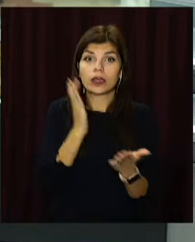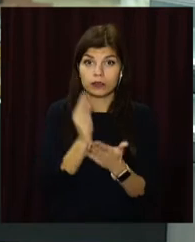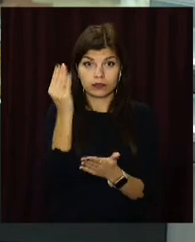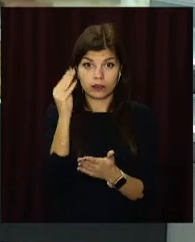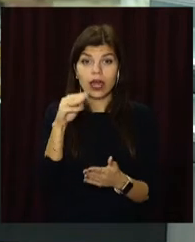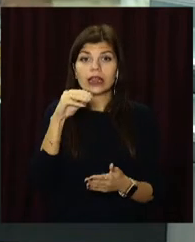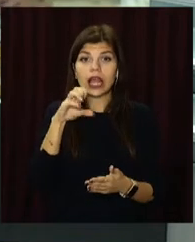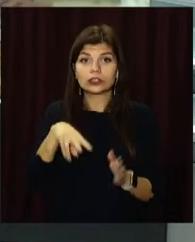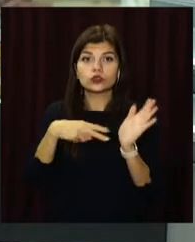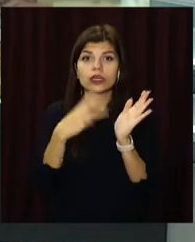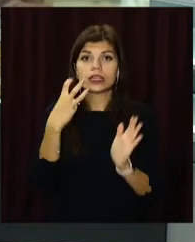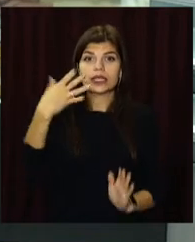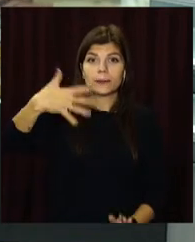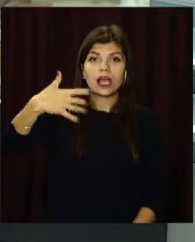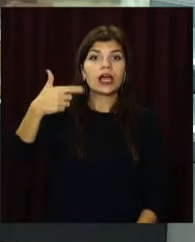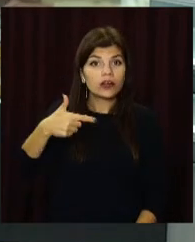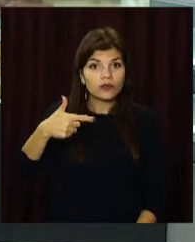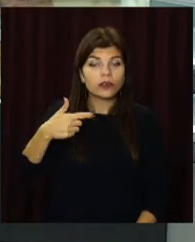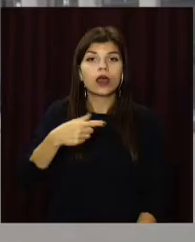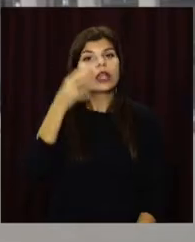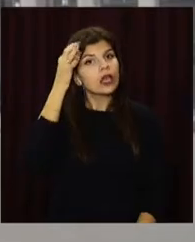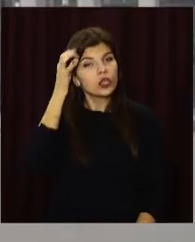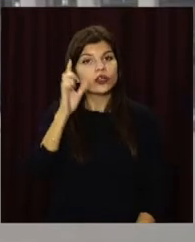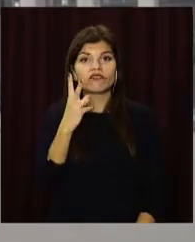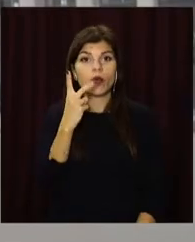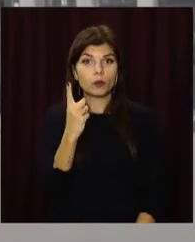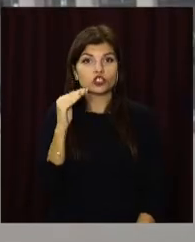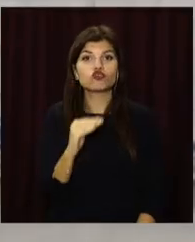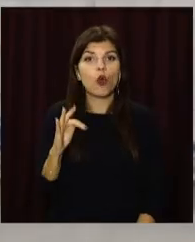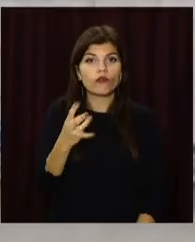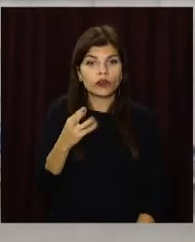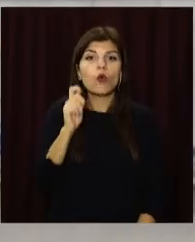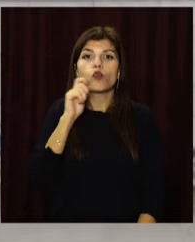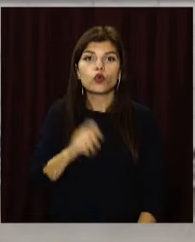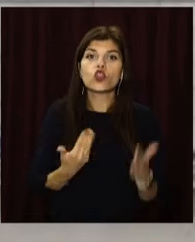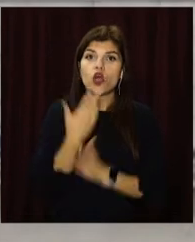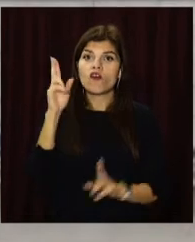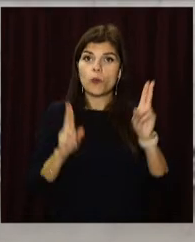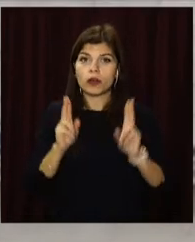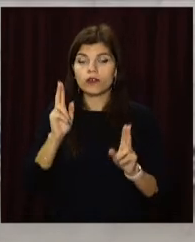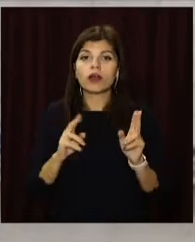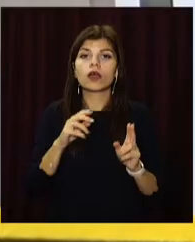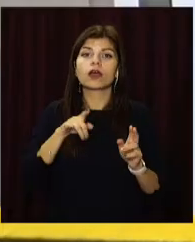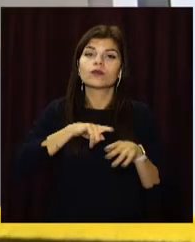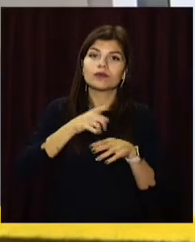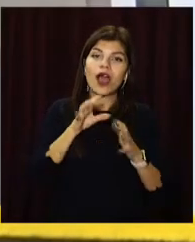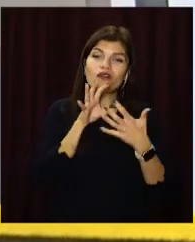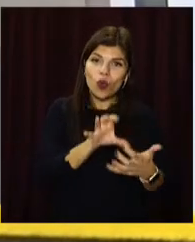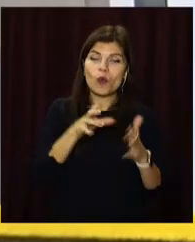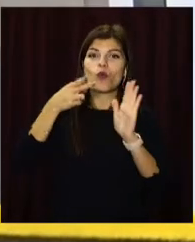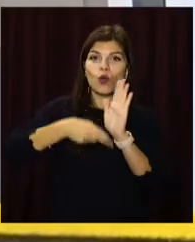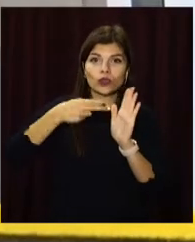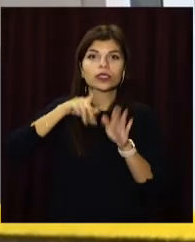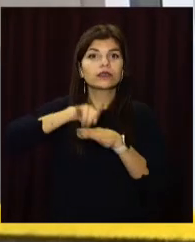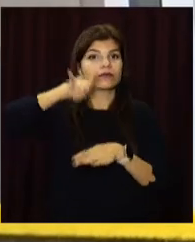тест коштуватиме 350 гривень. Нагадаємо, з 21 жовтня в Україні нові правила авіа, автобусних та